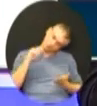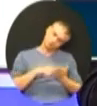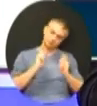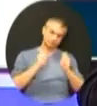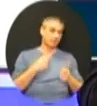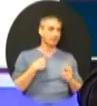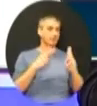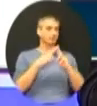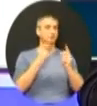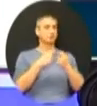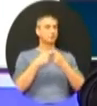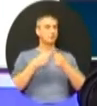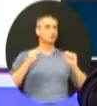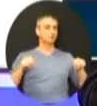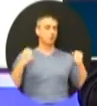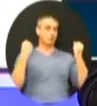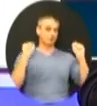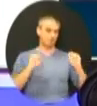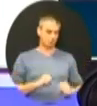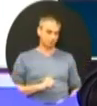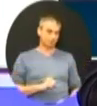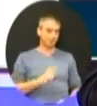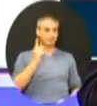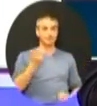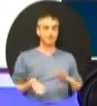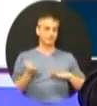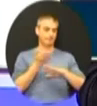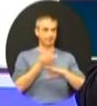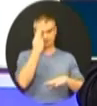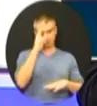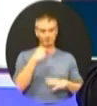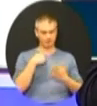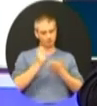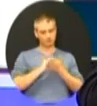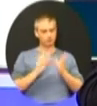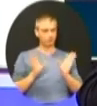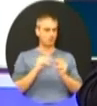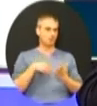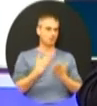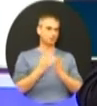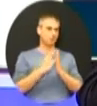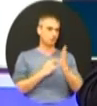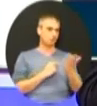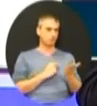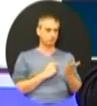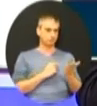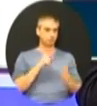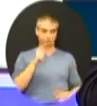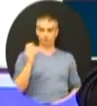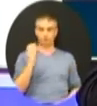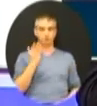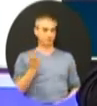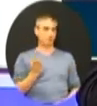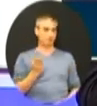הז אני נפגשתי עם התנועה למשילות ודמוקרטיה והם העלו בפני את הרעיון ואנחנו ניסחנו יחד את הצעת החוק ומשם זה